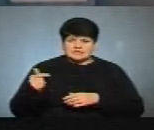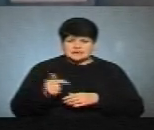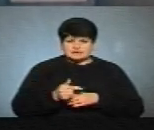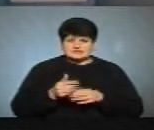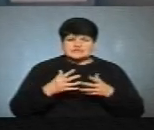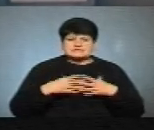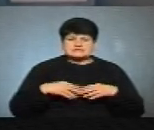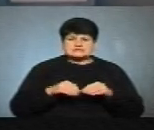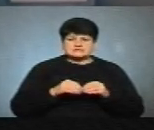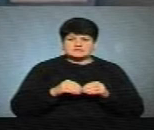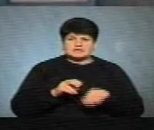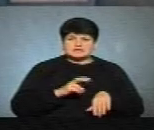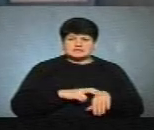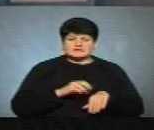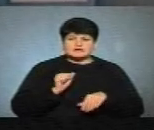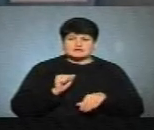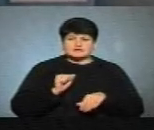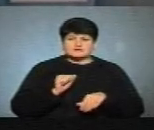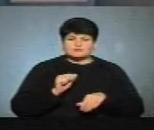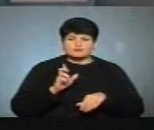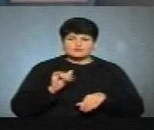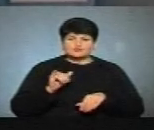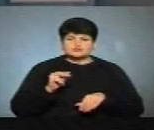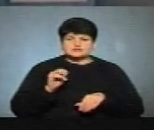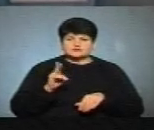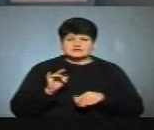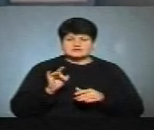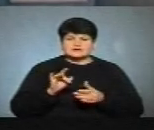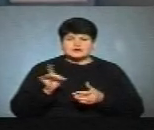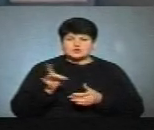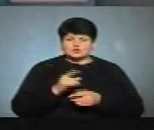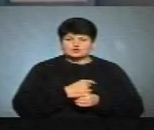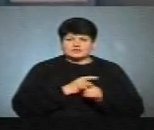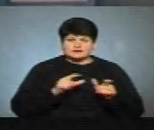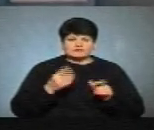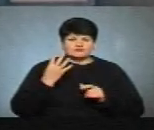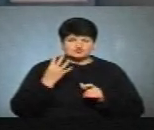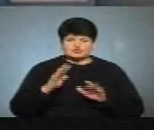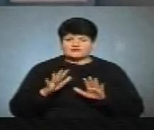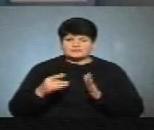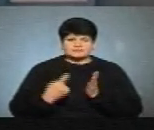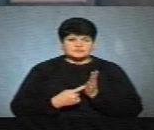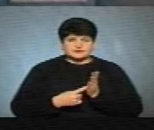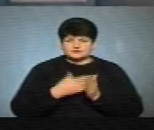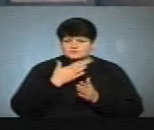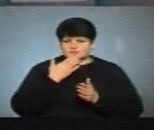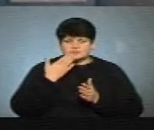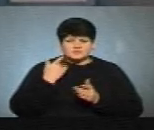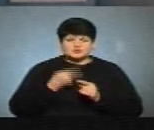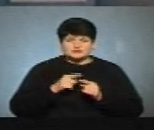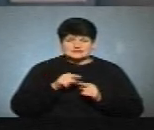1,5 мільйона гривень сім'ї лікаря-анестезіолога Бучицької районної лікарні. В 4 випадках не підтверджено, що є